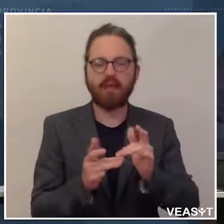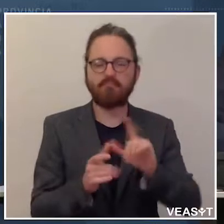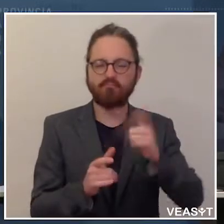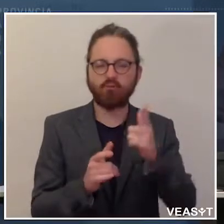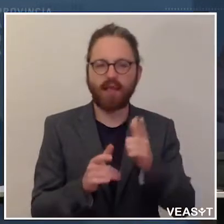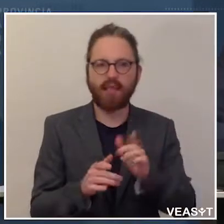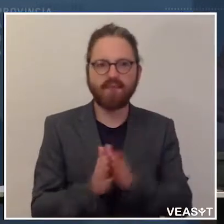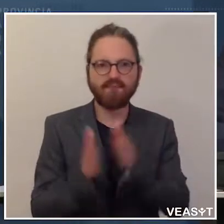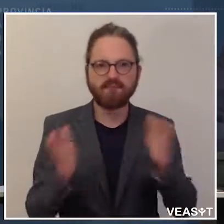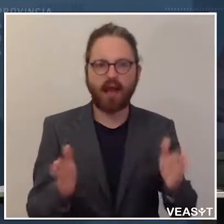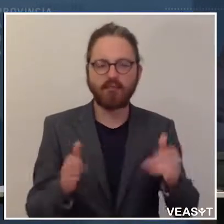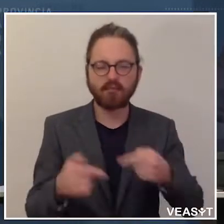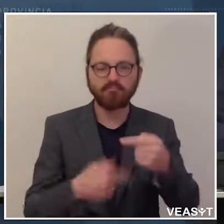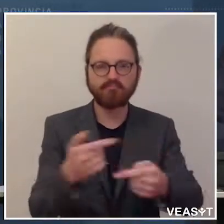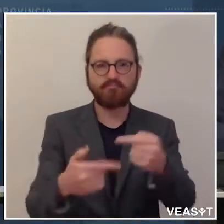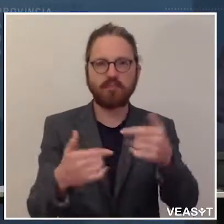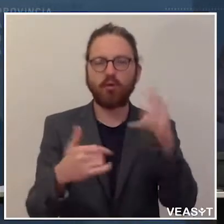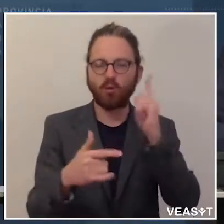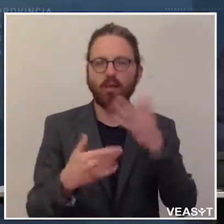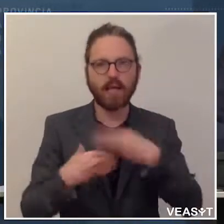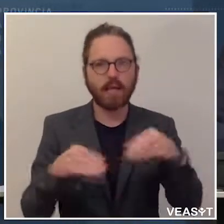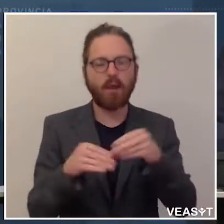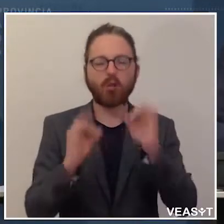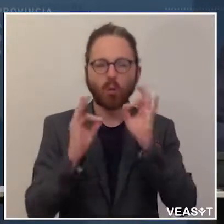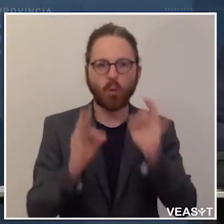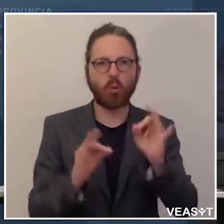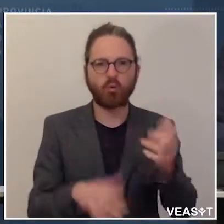aspetto che ma insomma